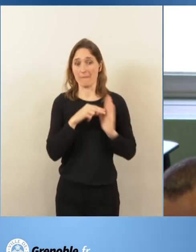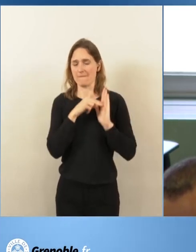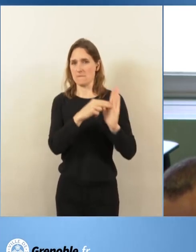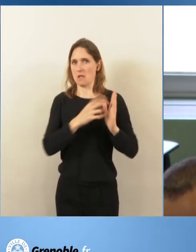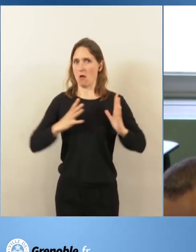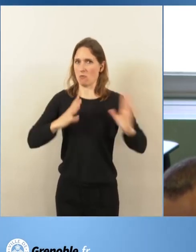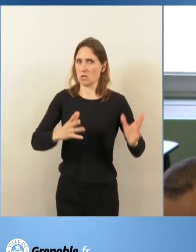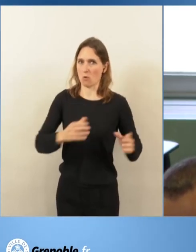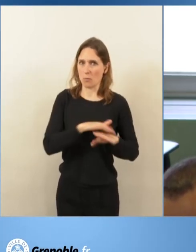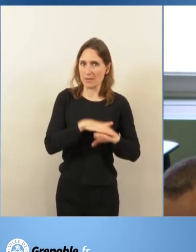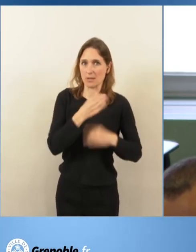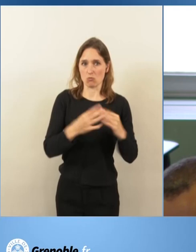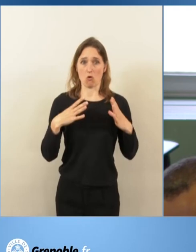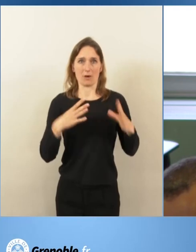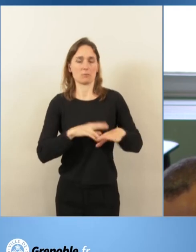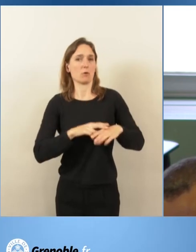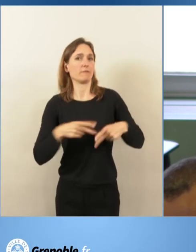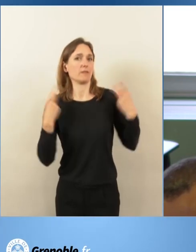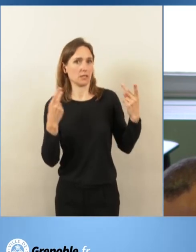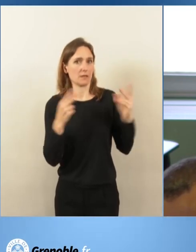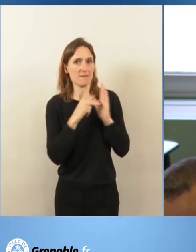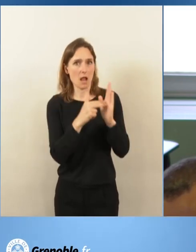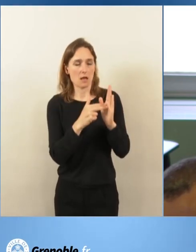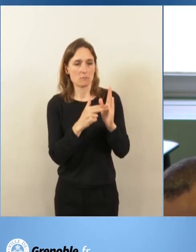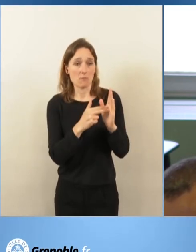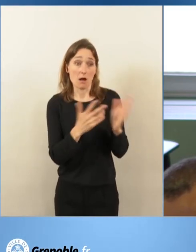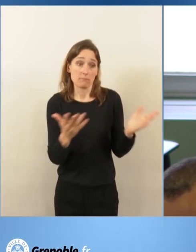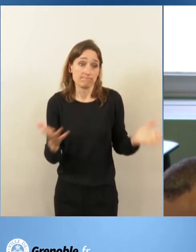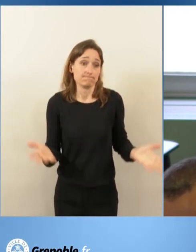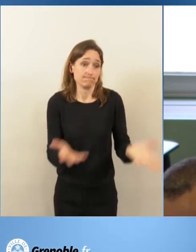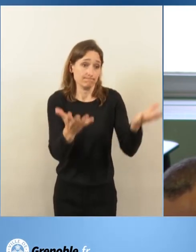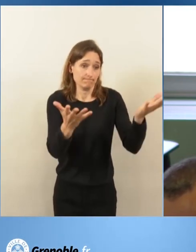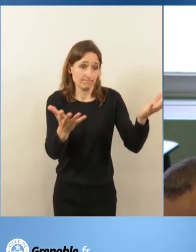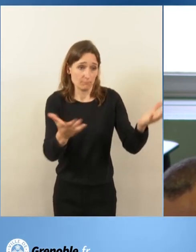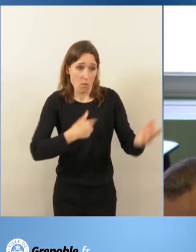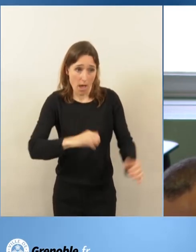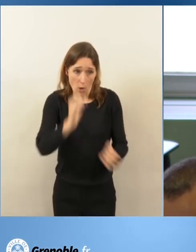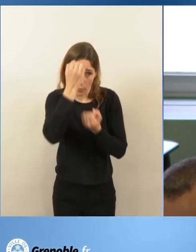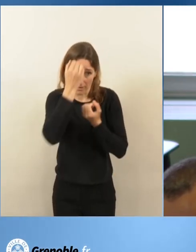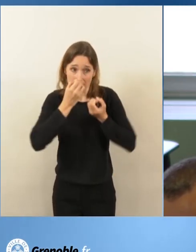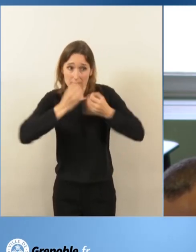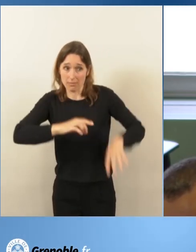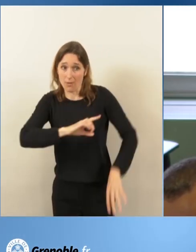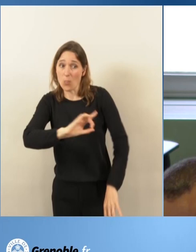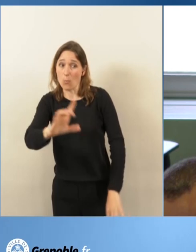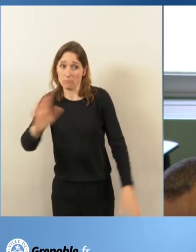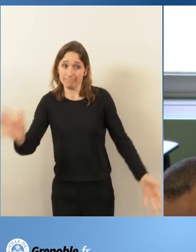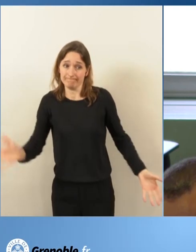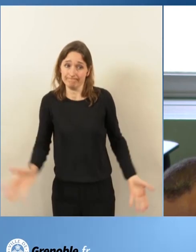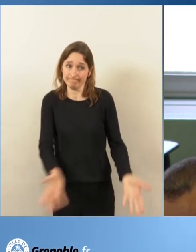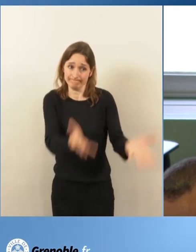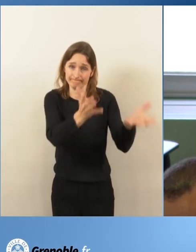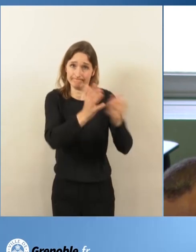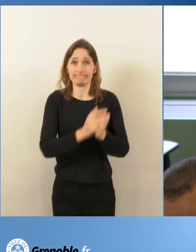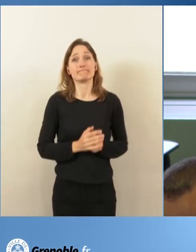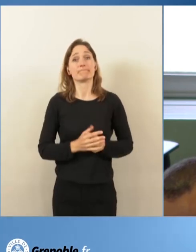de vie je ne peux vous dire que régalez-vous vous je ne vous regretterez pas chère